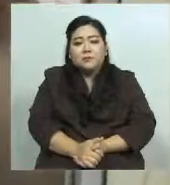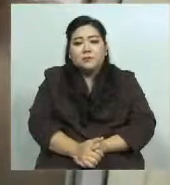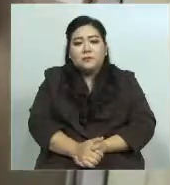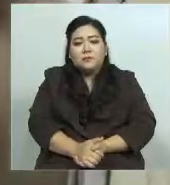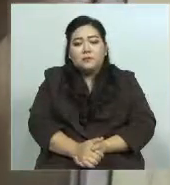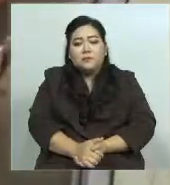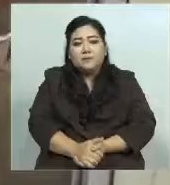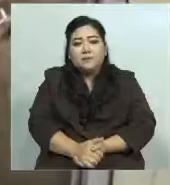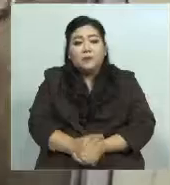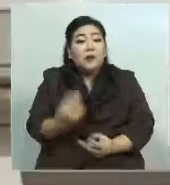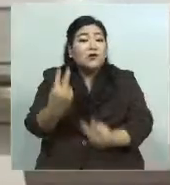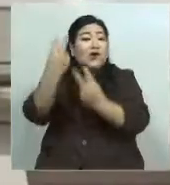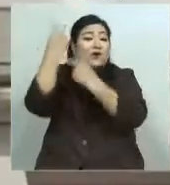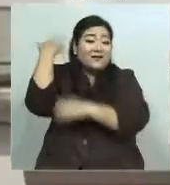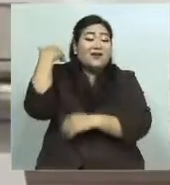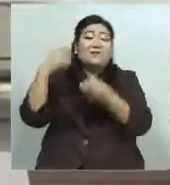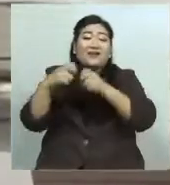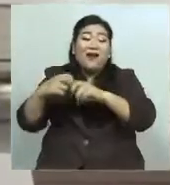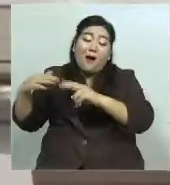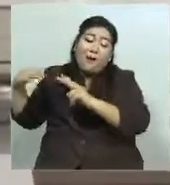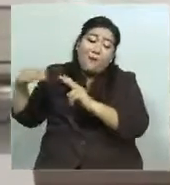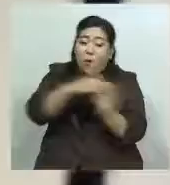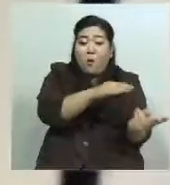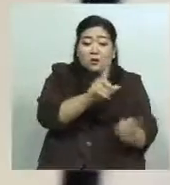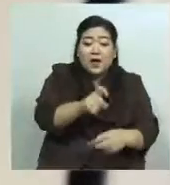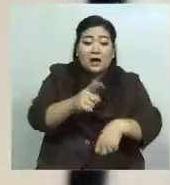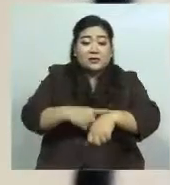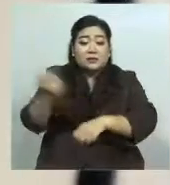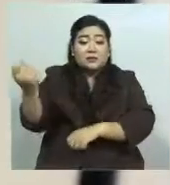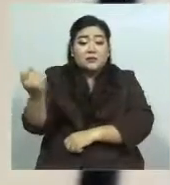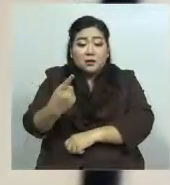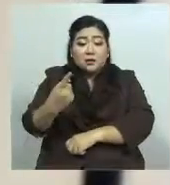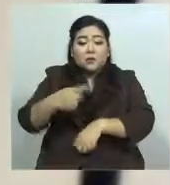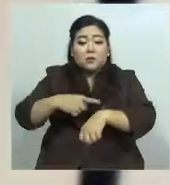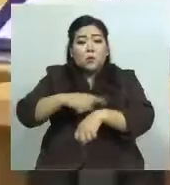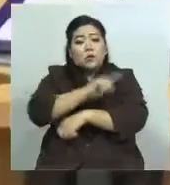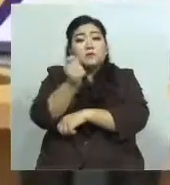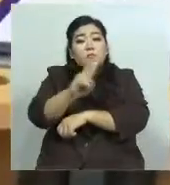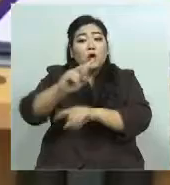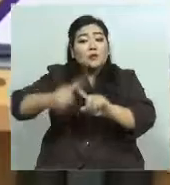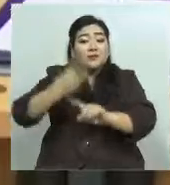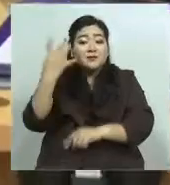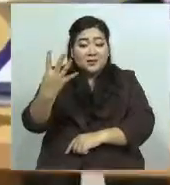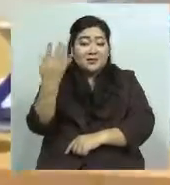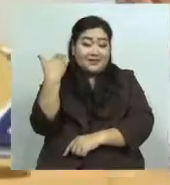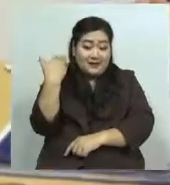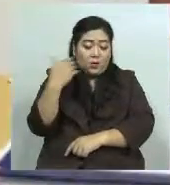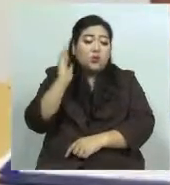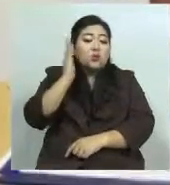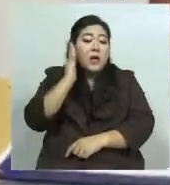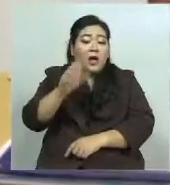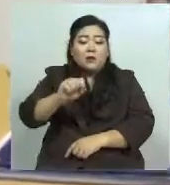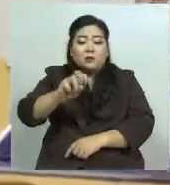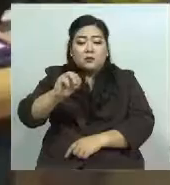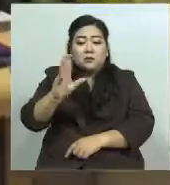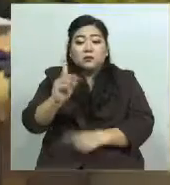ย้อนกลับไปนะคะตอนช่วงที่เกิดเหตุเป็นเวลาประมาณ1:00ของวันที่12 เมษายนที่ผ่านมาค่ะนายสมชาย